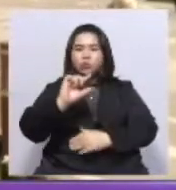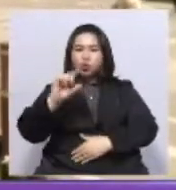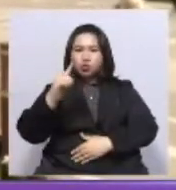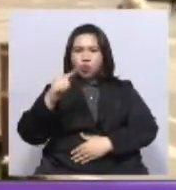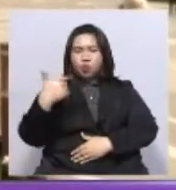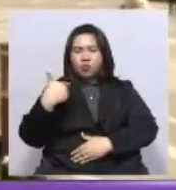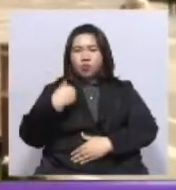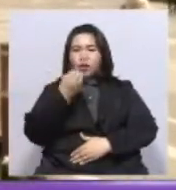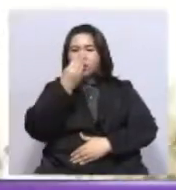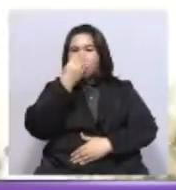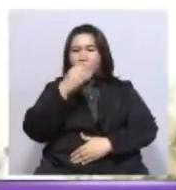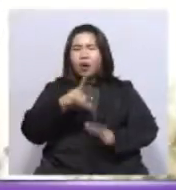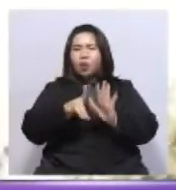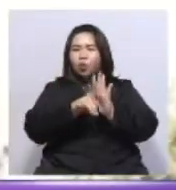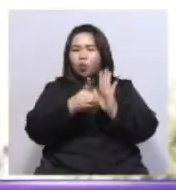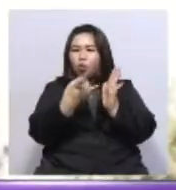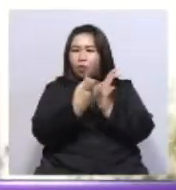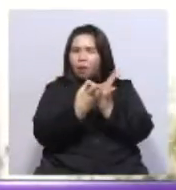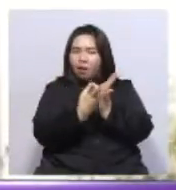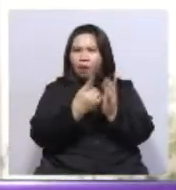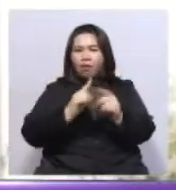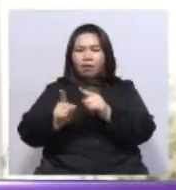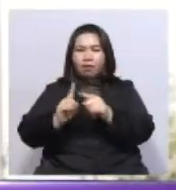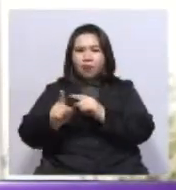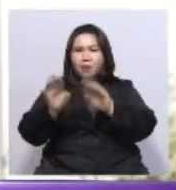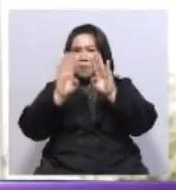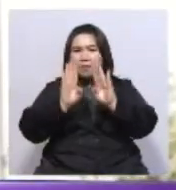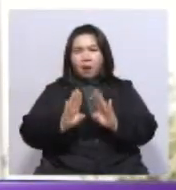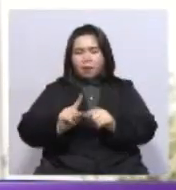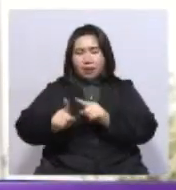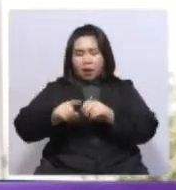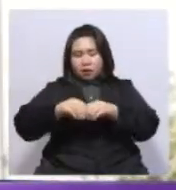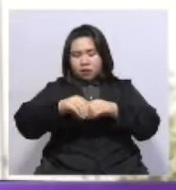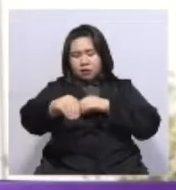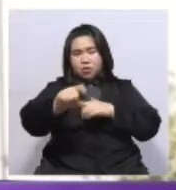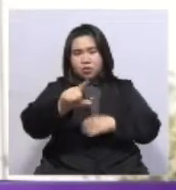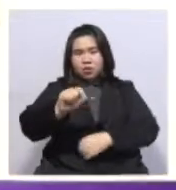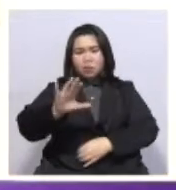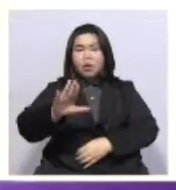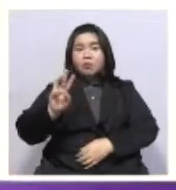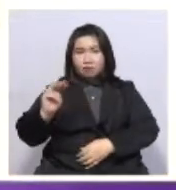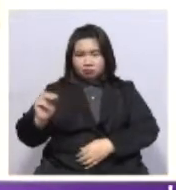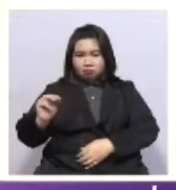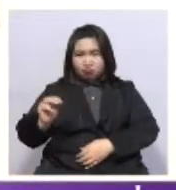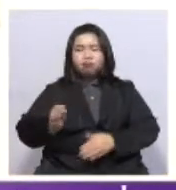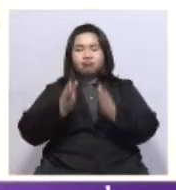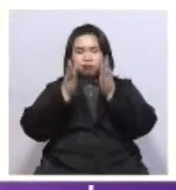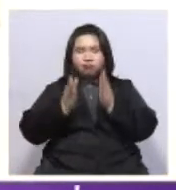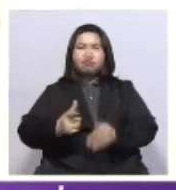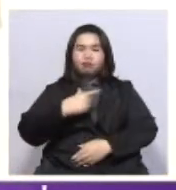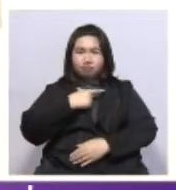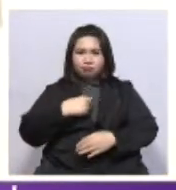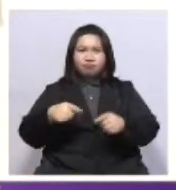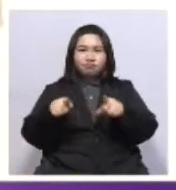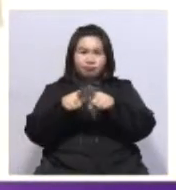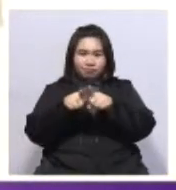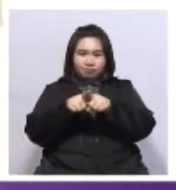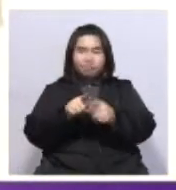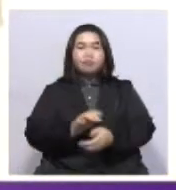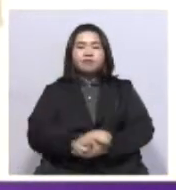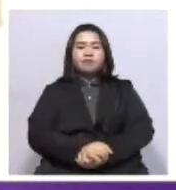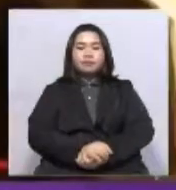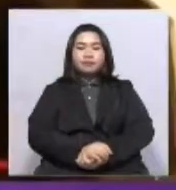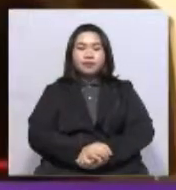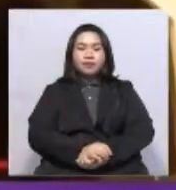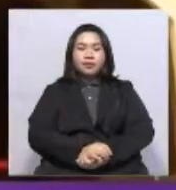ประดับด้วยดอกกล้วยไม้และดอกไม้หลากหลายชนิดความยาว25เมตรสร้างความประทับใจให้กับนักท่องเที่ยวได้เป็นอย่างดี